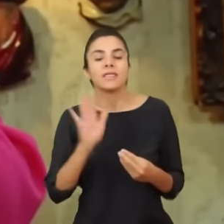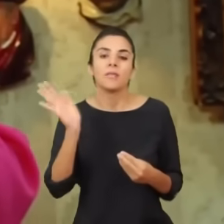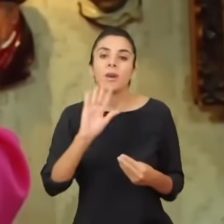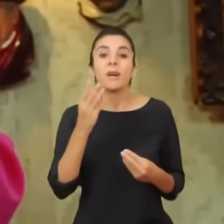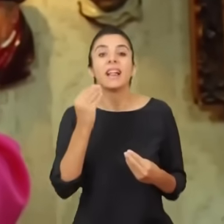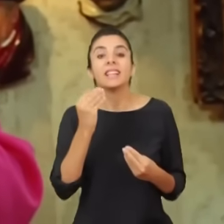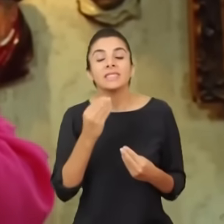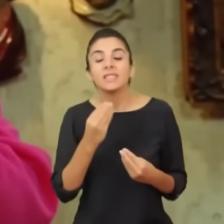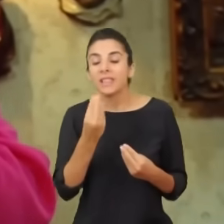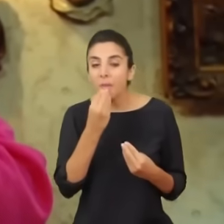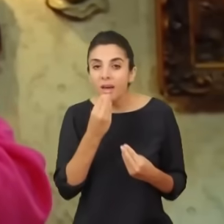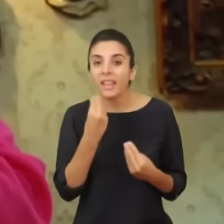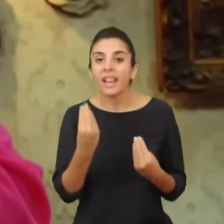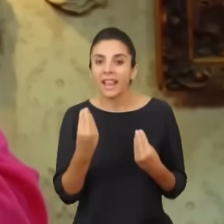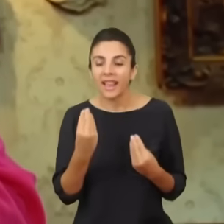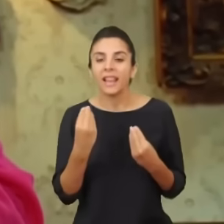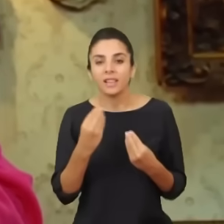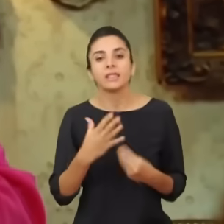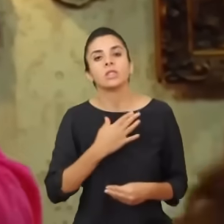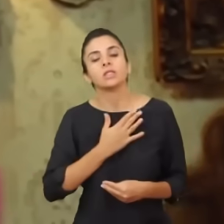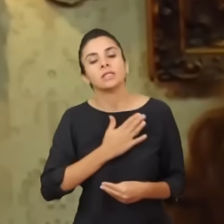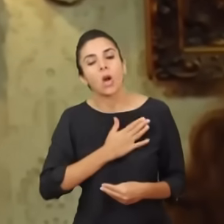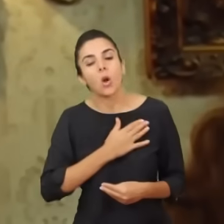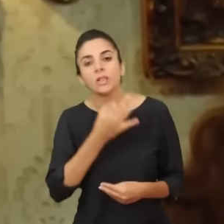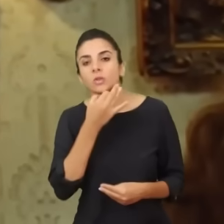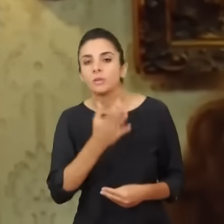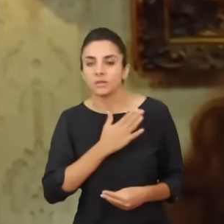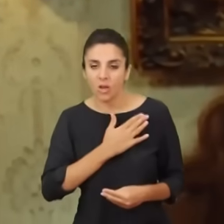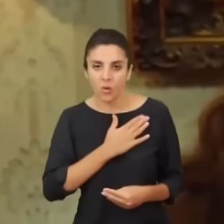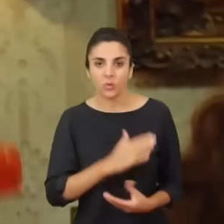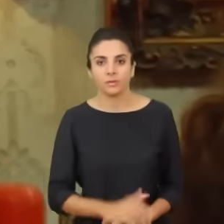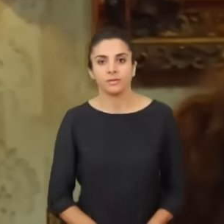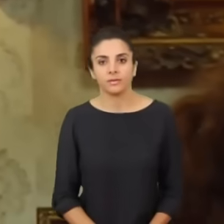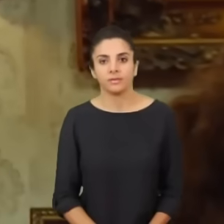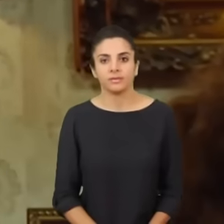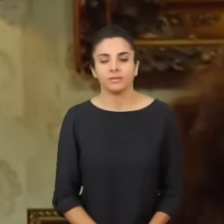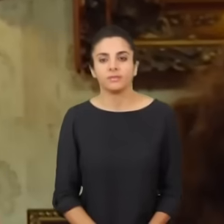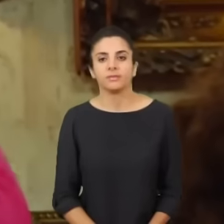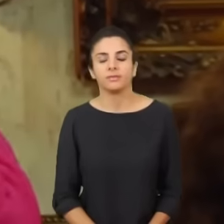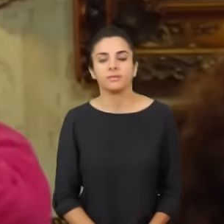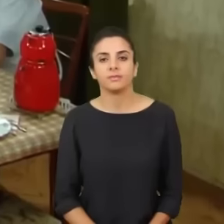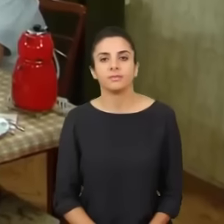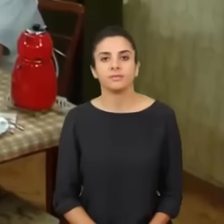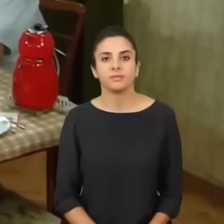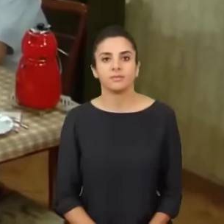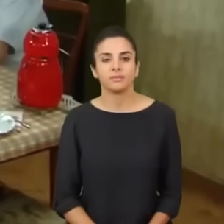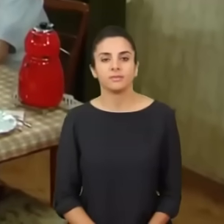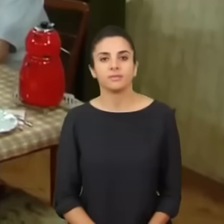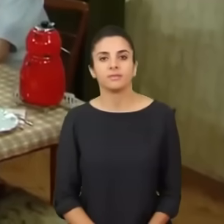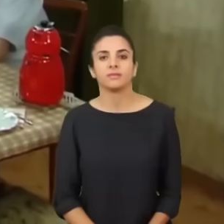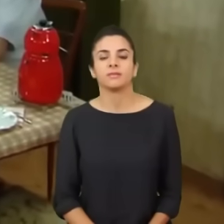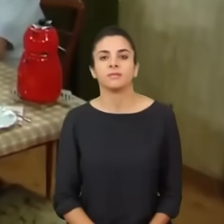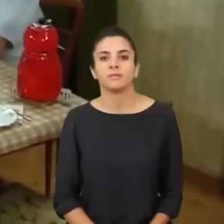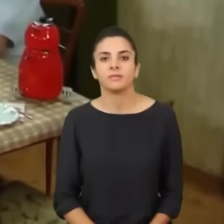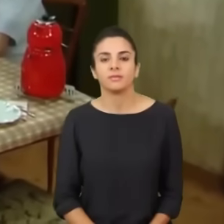de iyi sahurlar. Sağ olun. Sağ olun, sağ olun. Hoşça kal. Rukiye pembe sabahlığıyla. Ay,